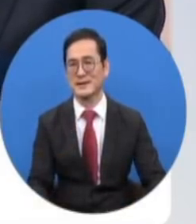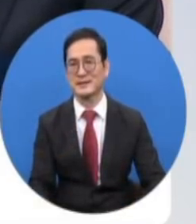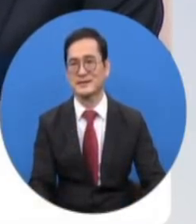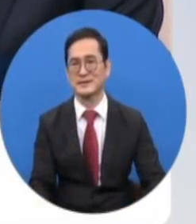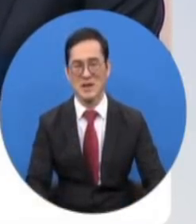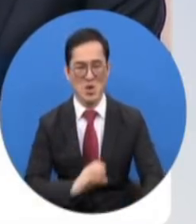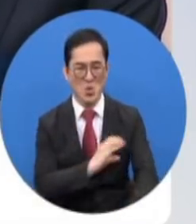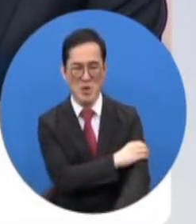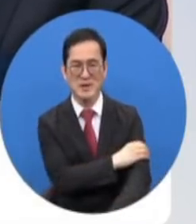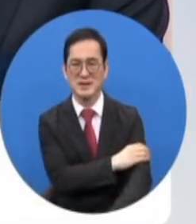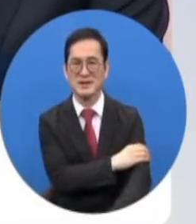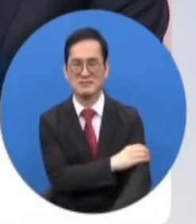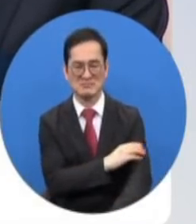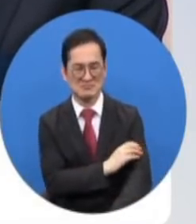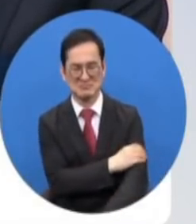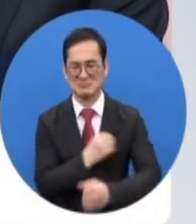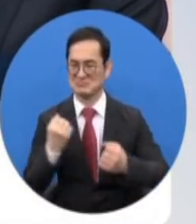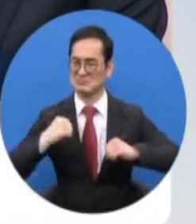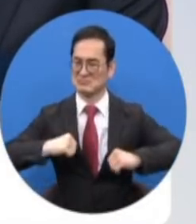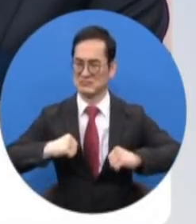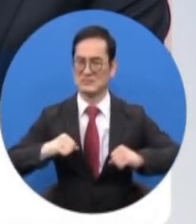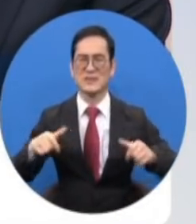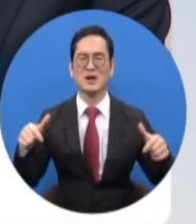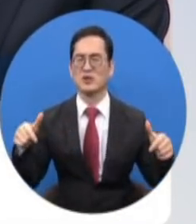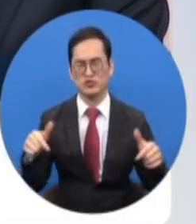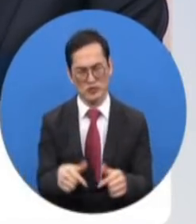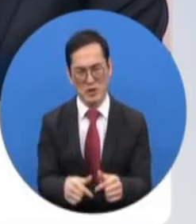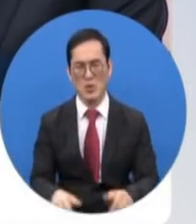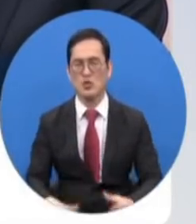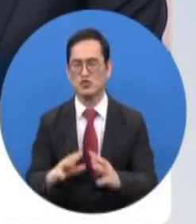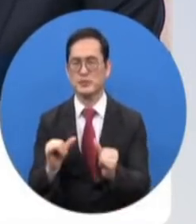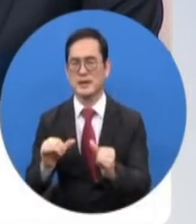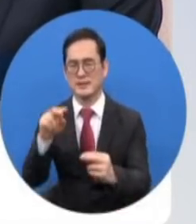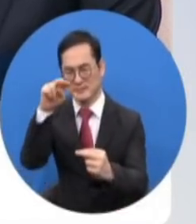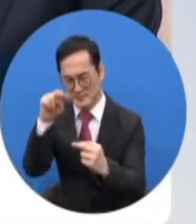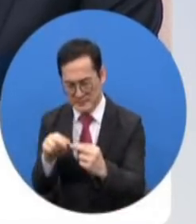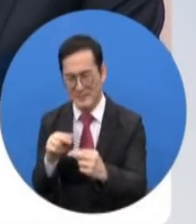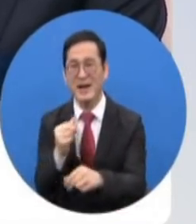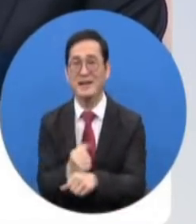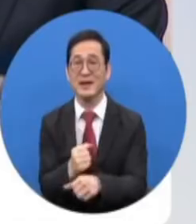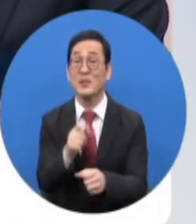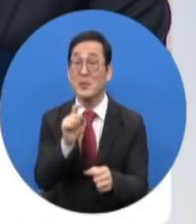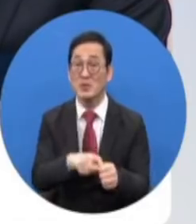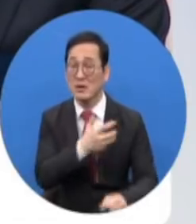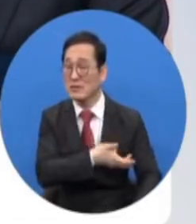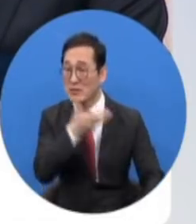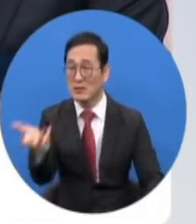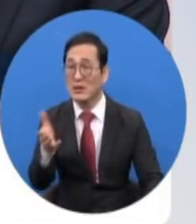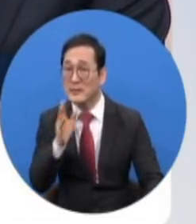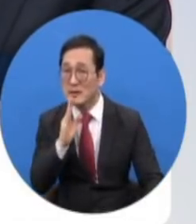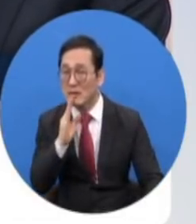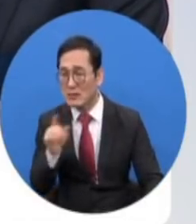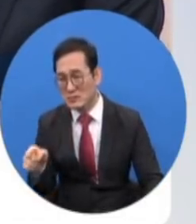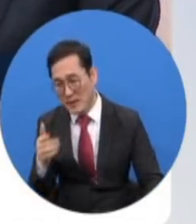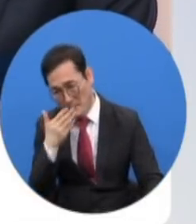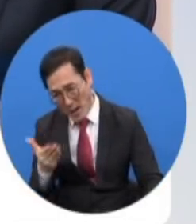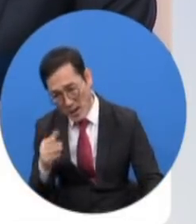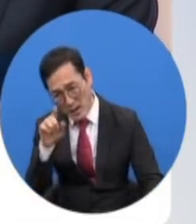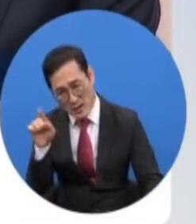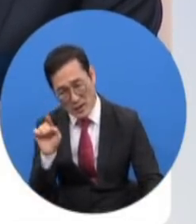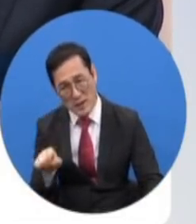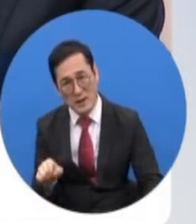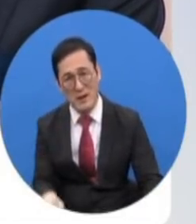탈권위와 불통의 시대를 열고 그만큼 시민과 함께 하겠다라는 것을 실현할 수 있어야 되는데 그렇게 할 수 있느냐 어떻게